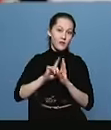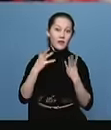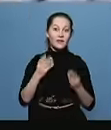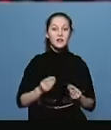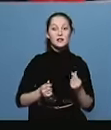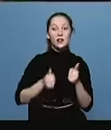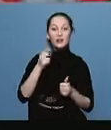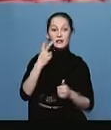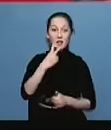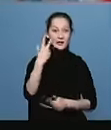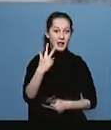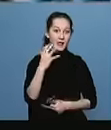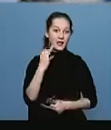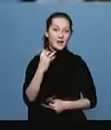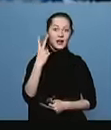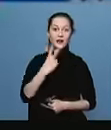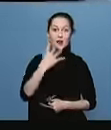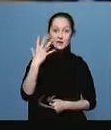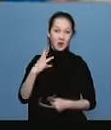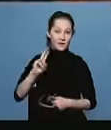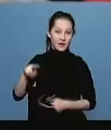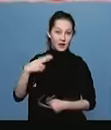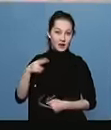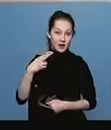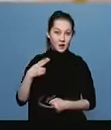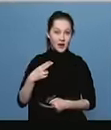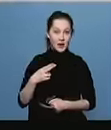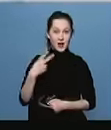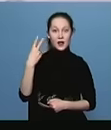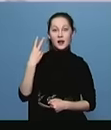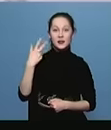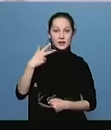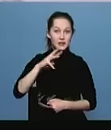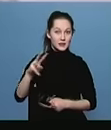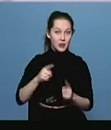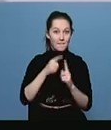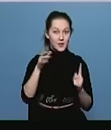соревнований 23 и 25 декабря с получасовым интервалом. В эту